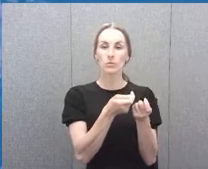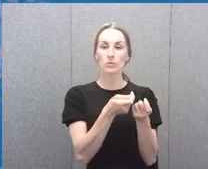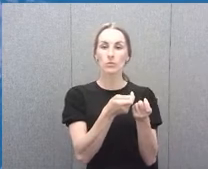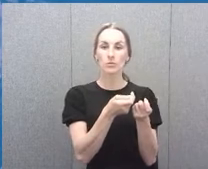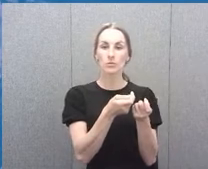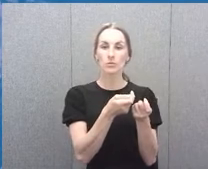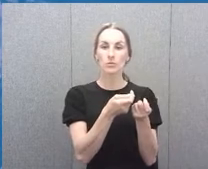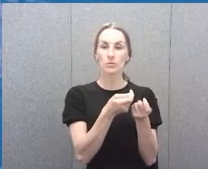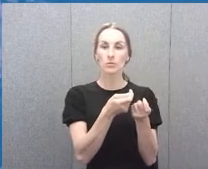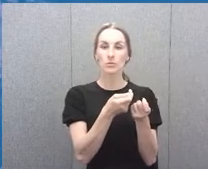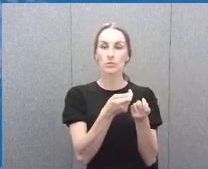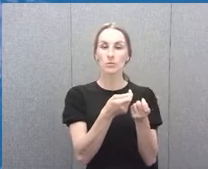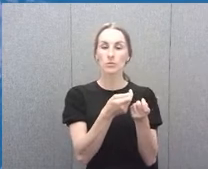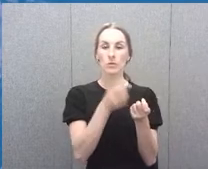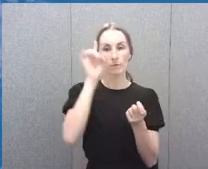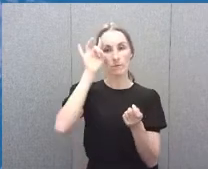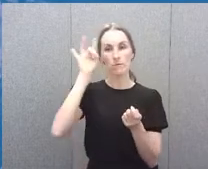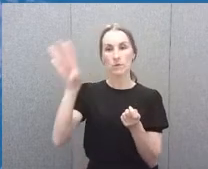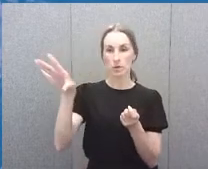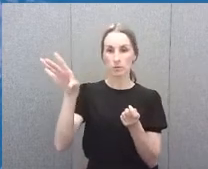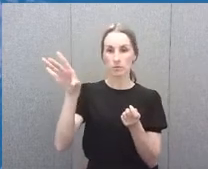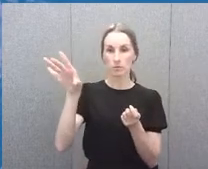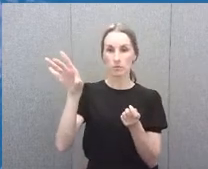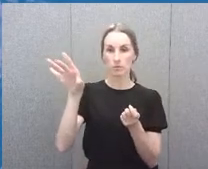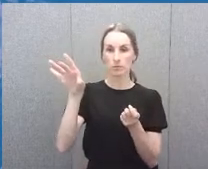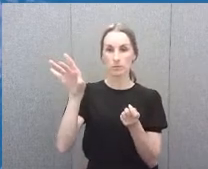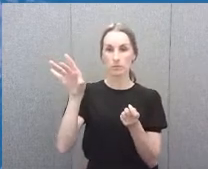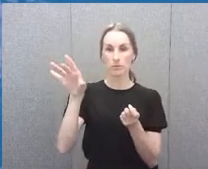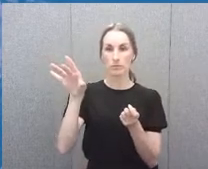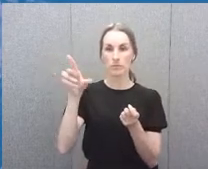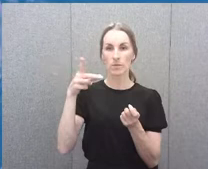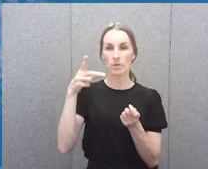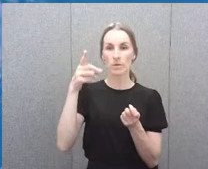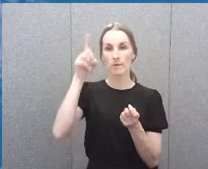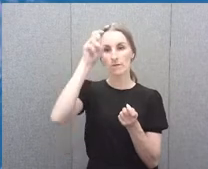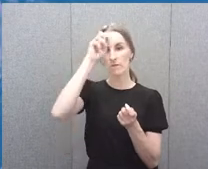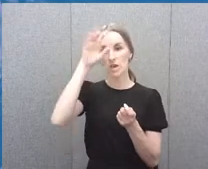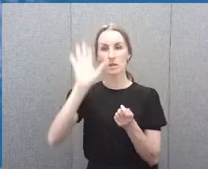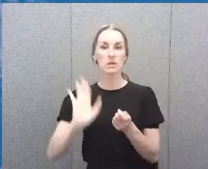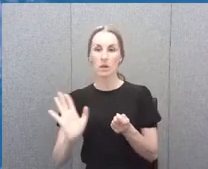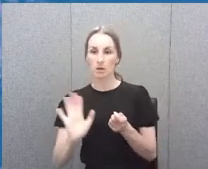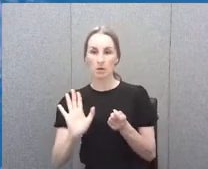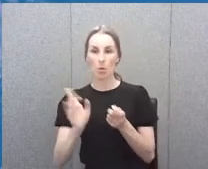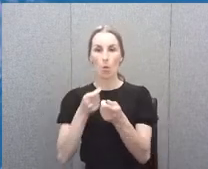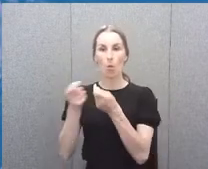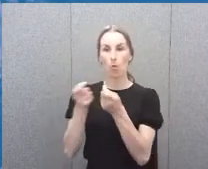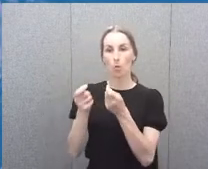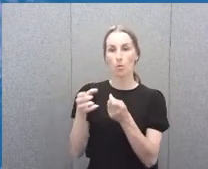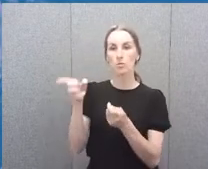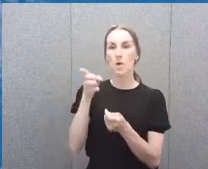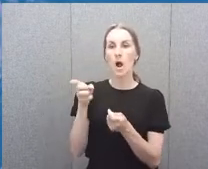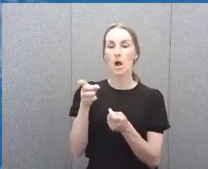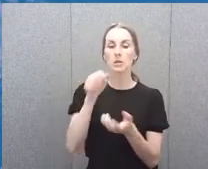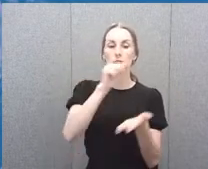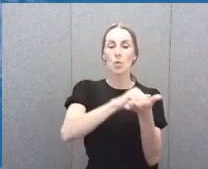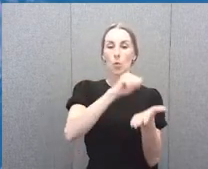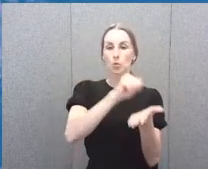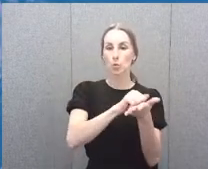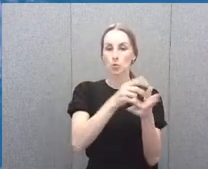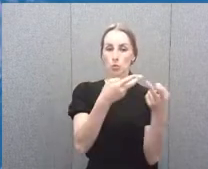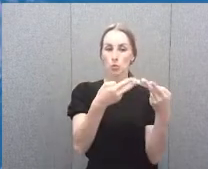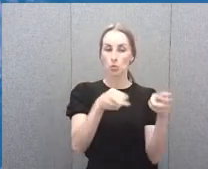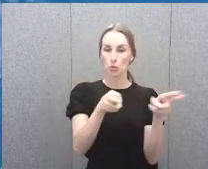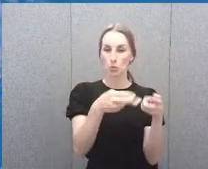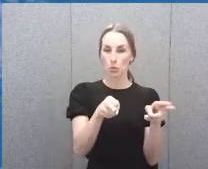гражданских организаций, Belarusian Press Club, белорусский пресс-клуб. Она была задержана 22 декабря, прямо